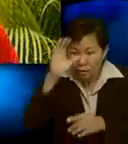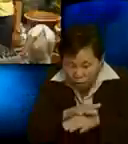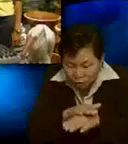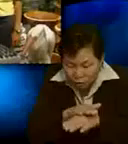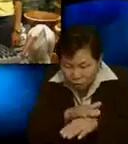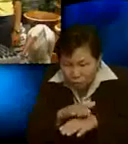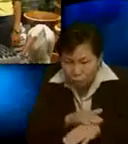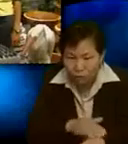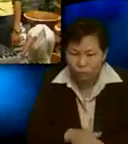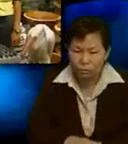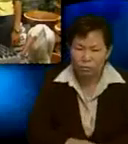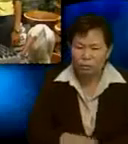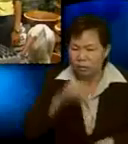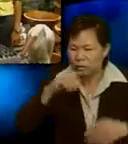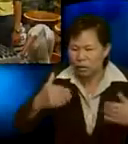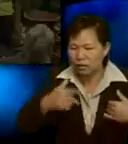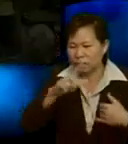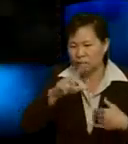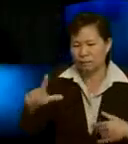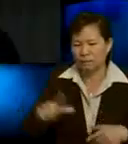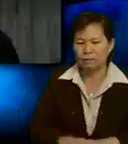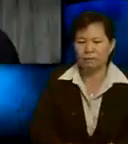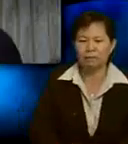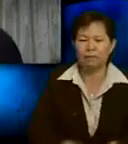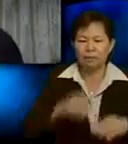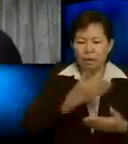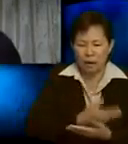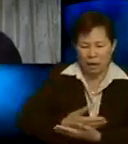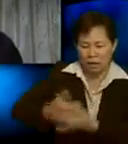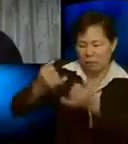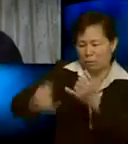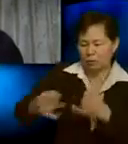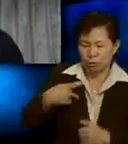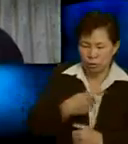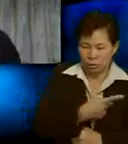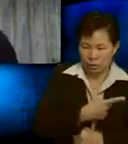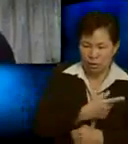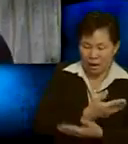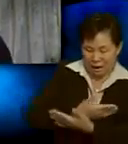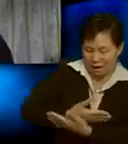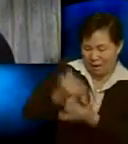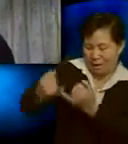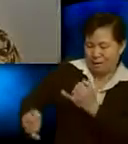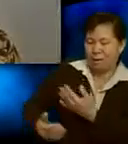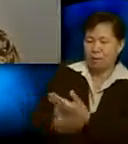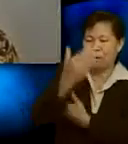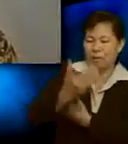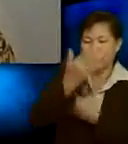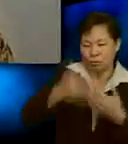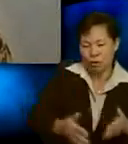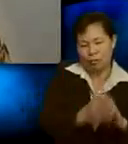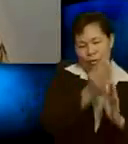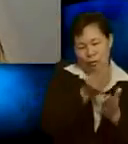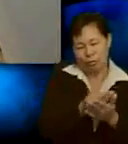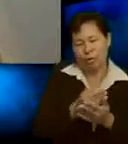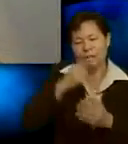perlahan-lahan. Dah, tak ada lah. Anak bongsu kita, pagi-pagi lagi dah minta duit.